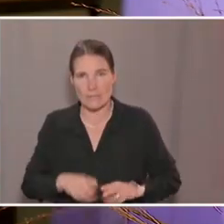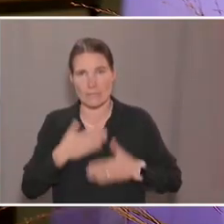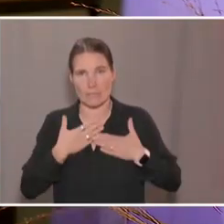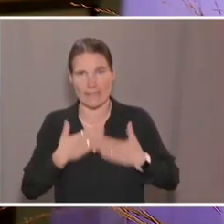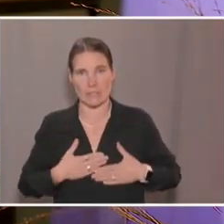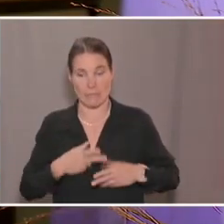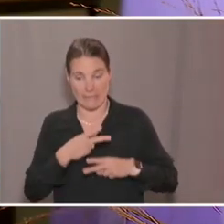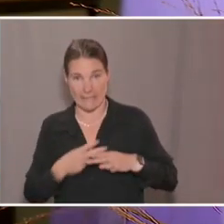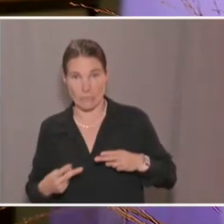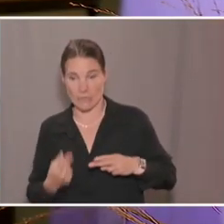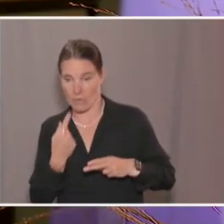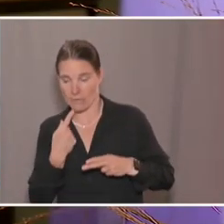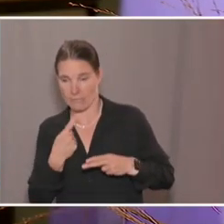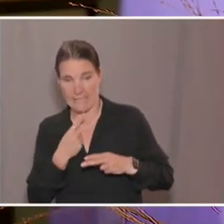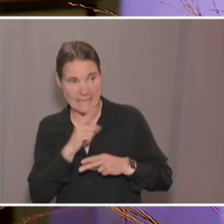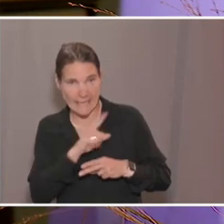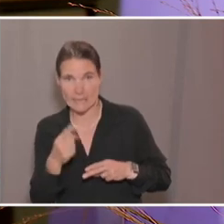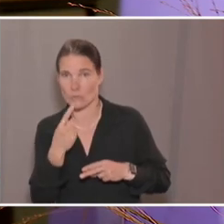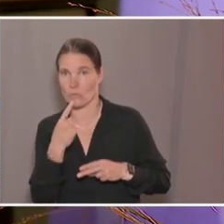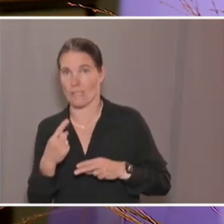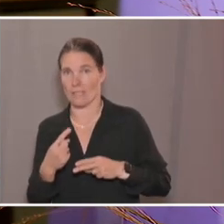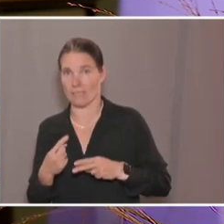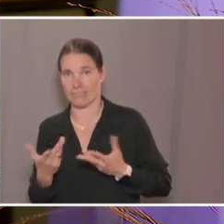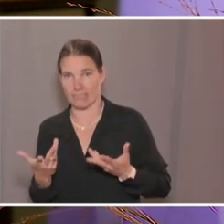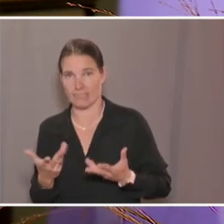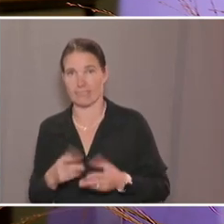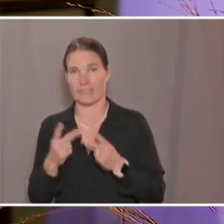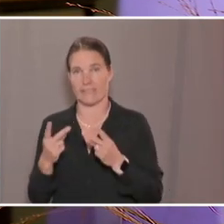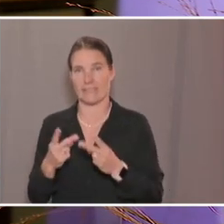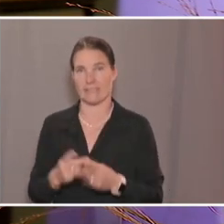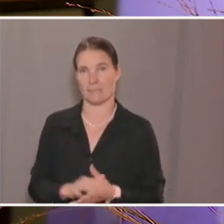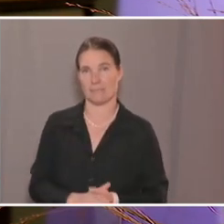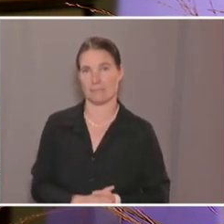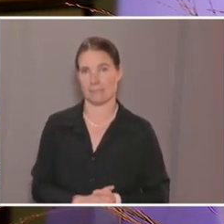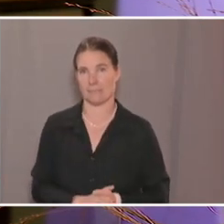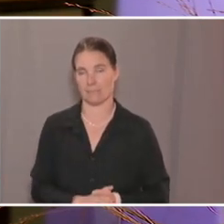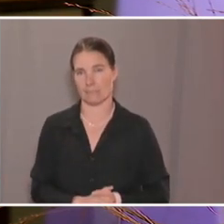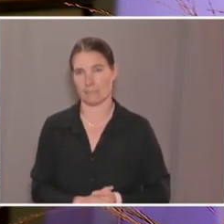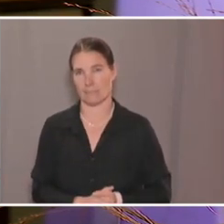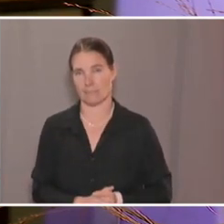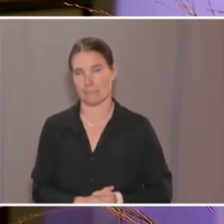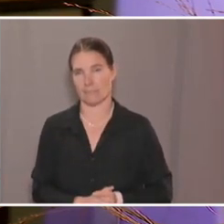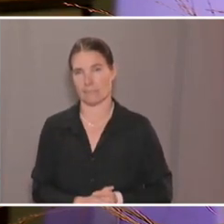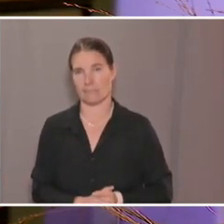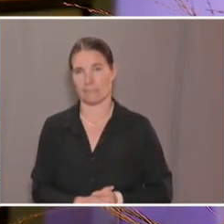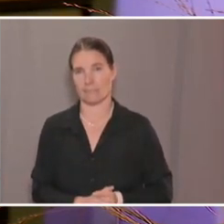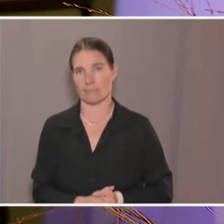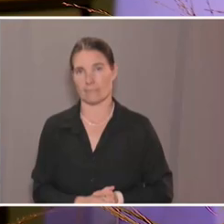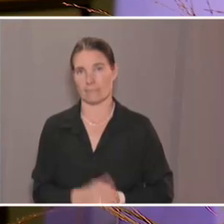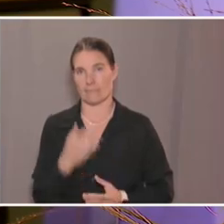ist eigentlich ein besonderer Auftrag, den ich auch aus diesem sehr erhellenden Vortrag ziehe. Mehr will ich gar nicht sagen.